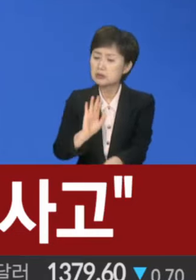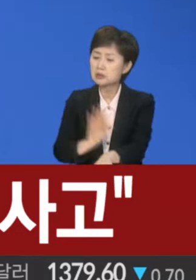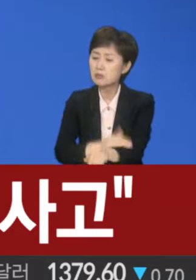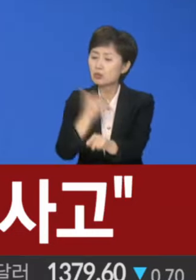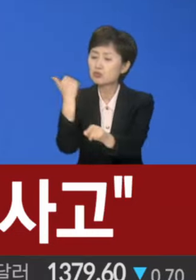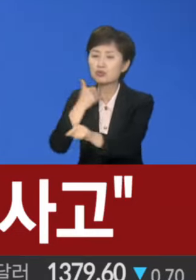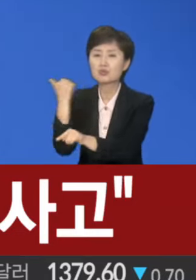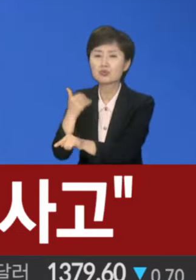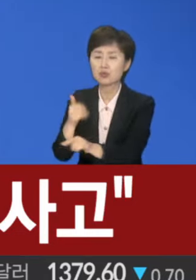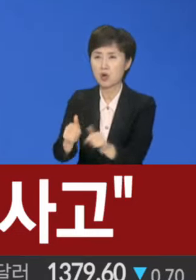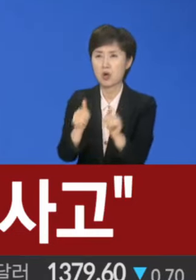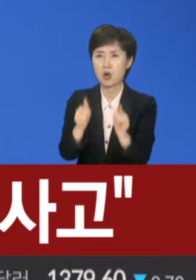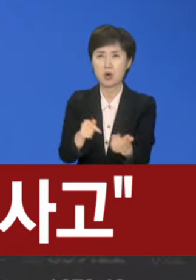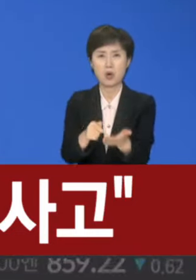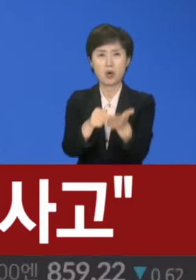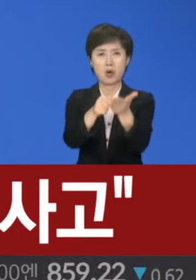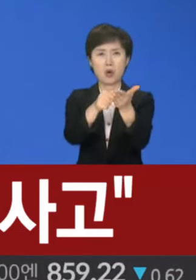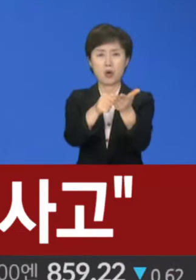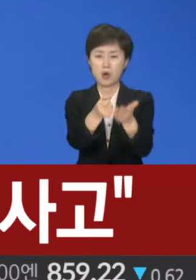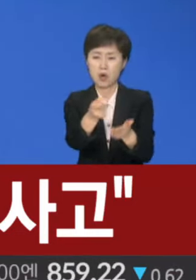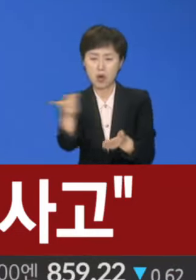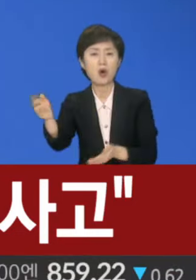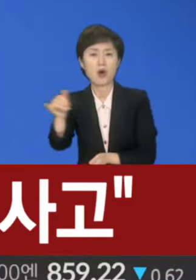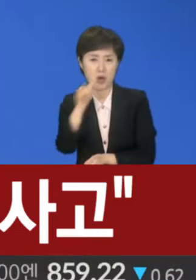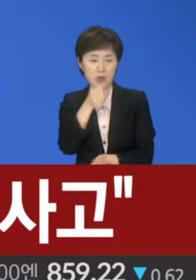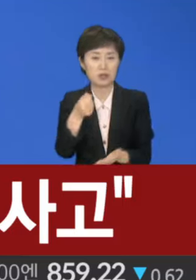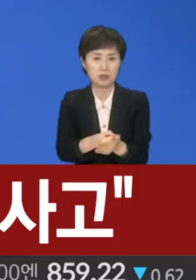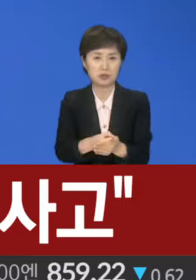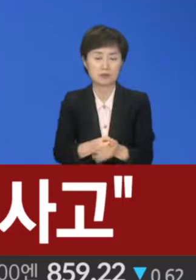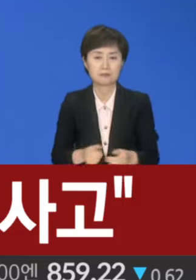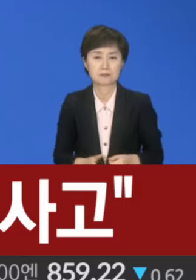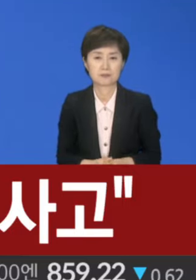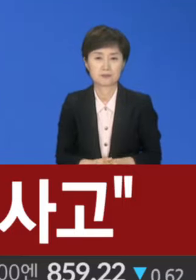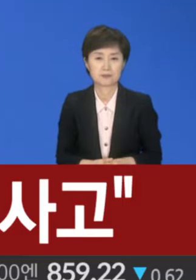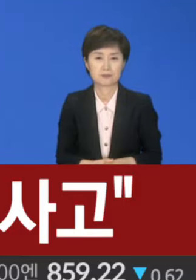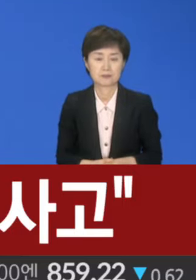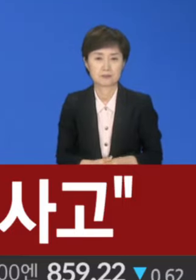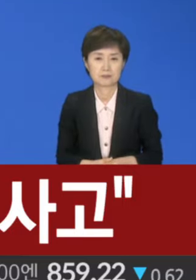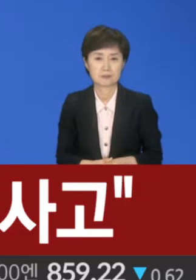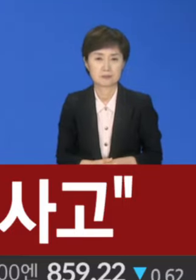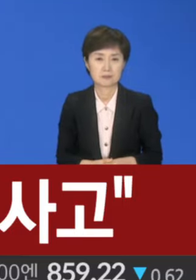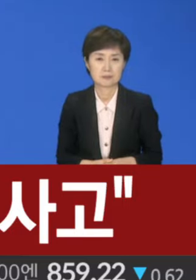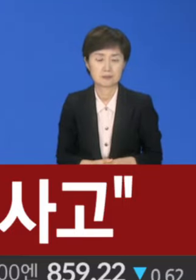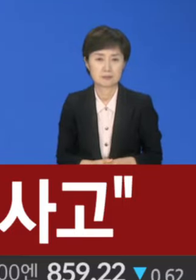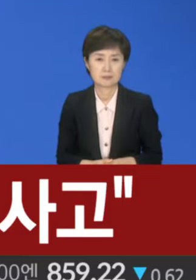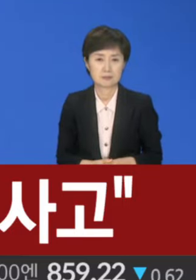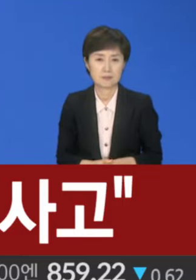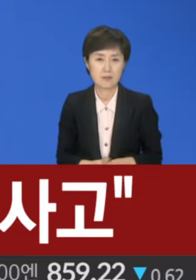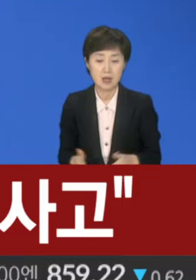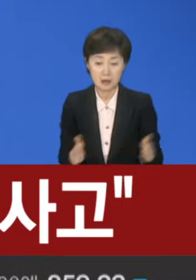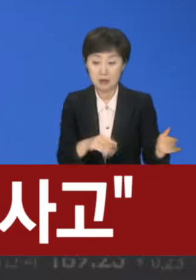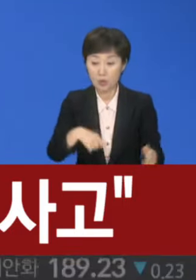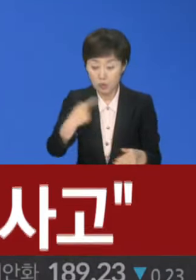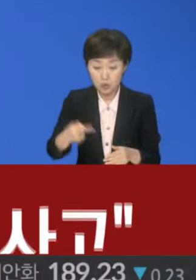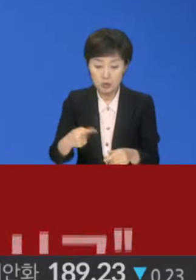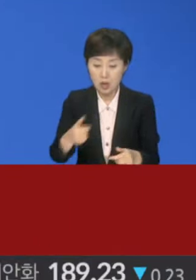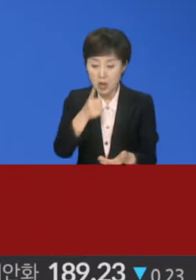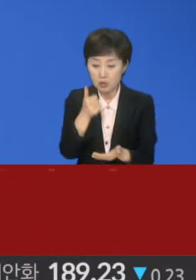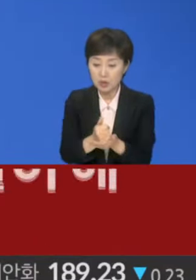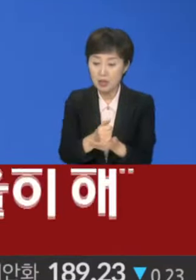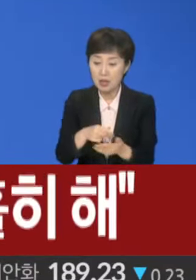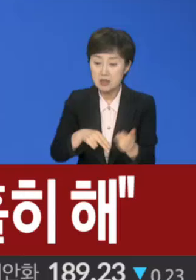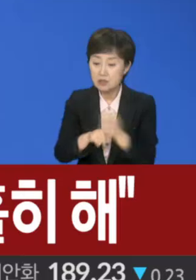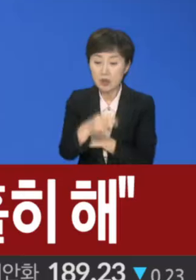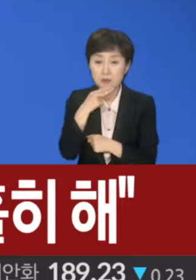판단을 받아볼 필요가 있다고 최종 결정을 하였습니다. 다음으로 혐의가 인정되지 않는다고 판단한 대상자는 총